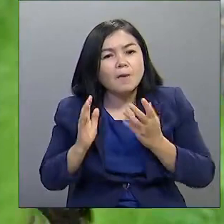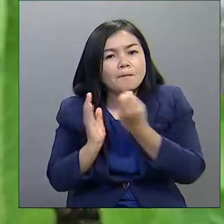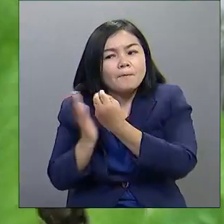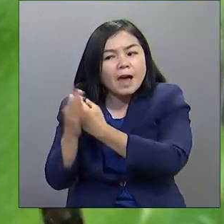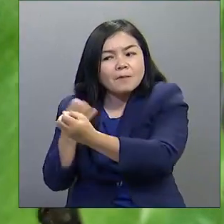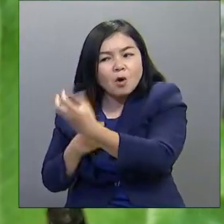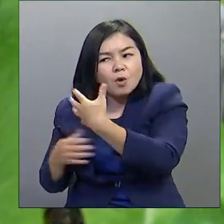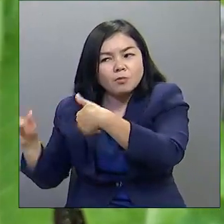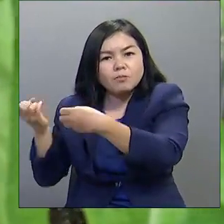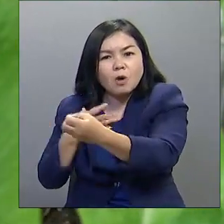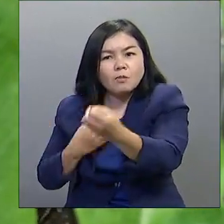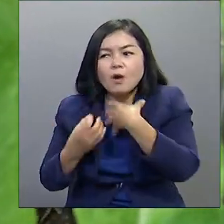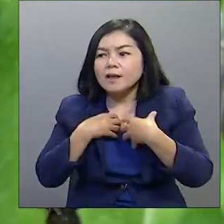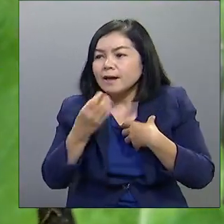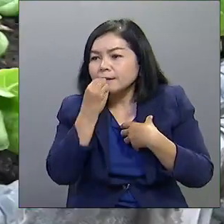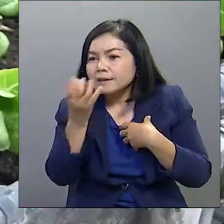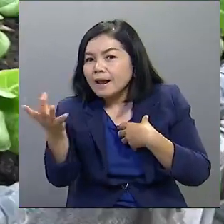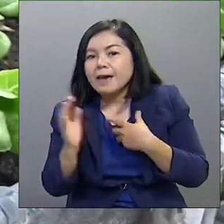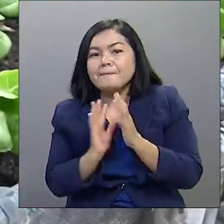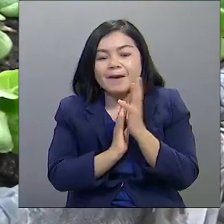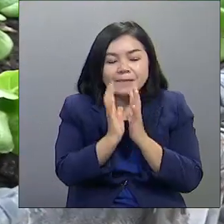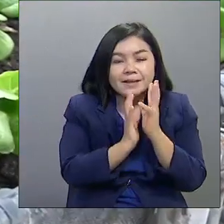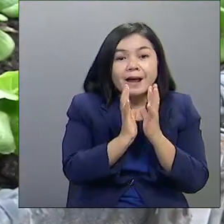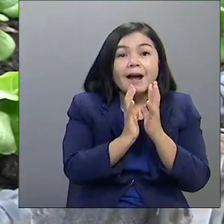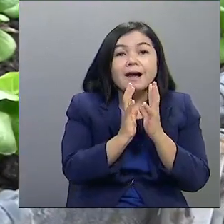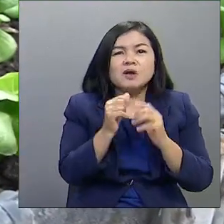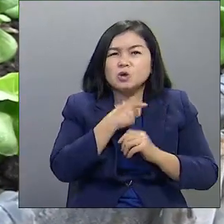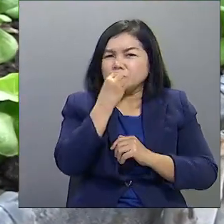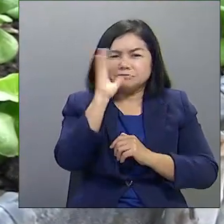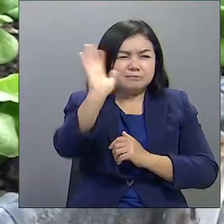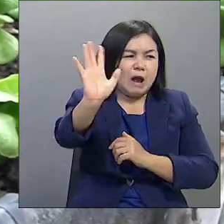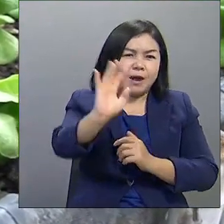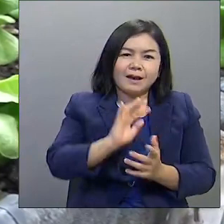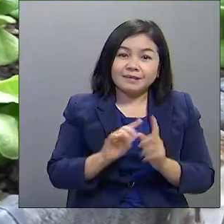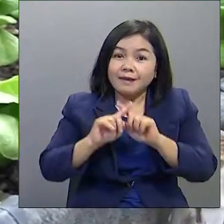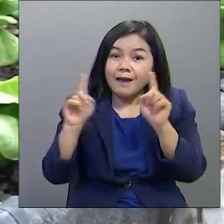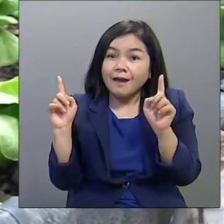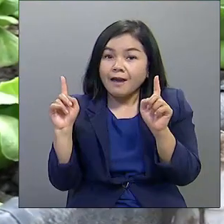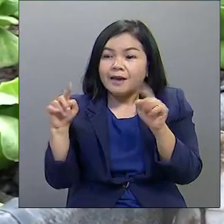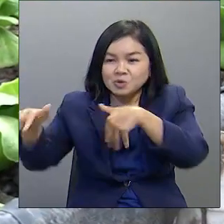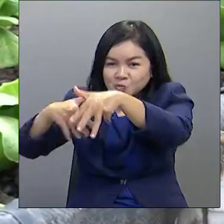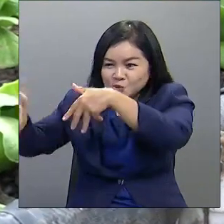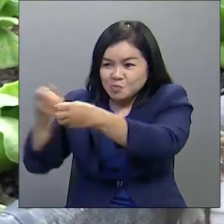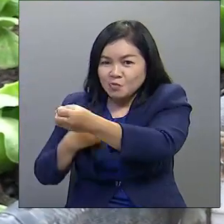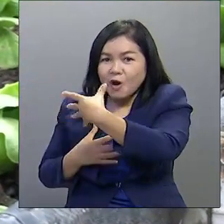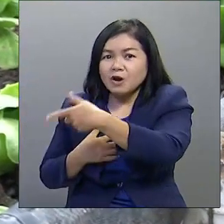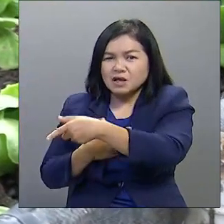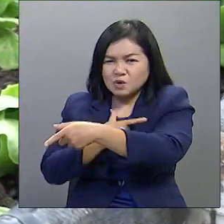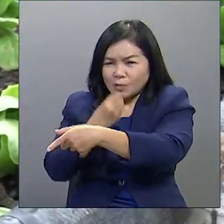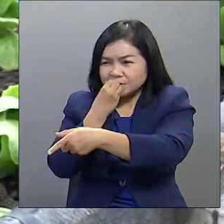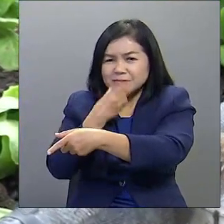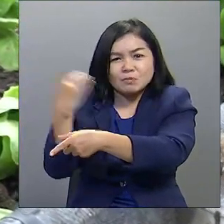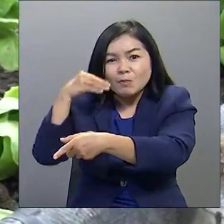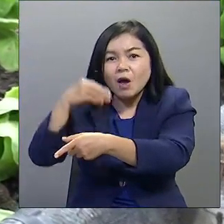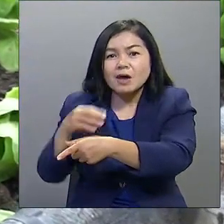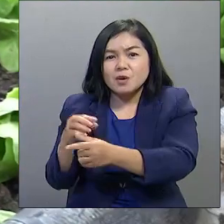อยากได้อะไรอย่างสลัดนี่เป็นผักที่พี่ไม่ได้ชอบทานเลยแต่ว่าเพื่อนบ้านจะบอกว่าคือเขาทานประจำนะล